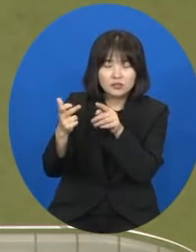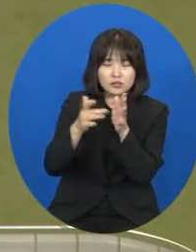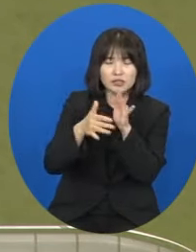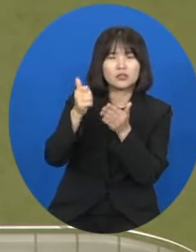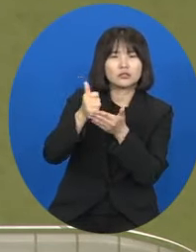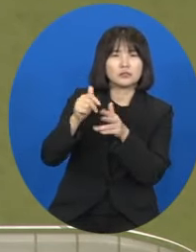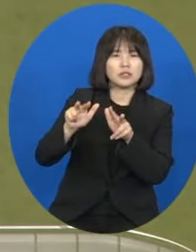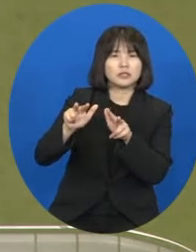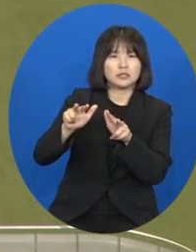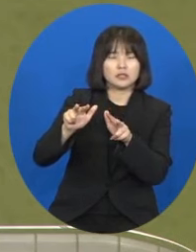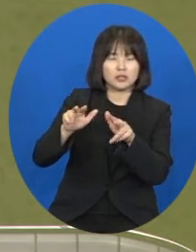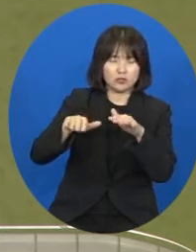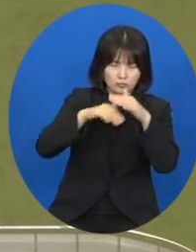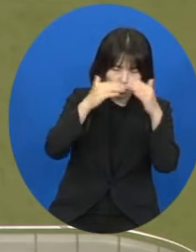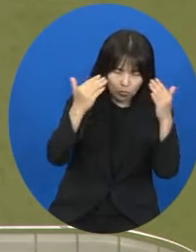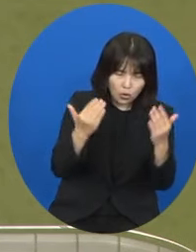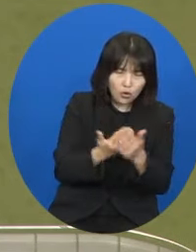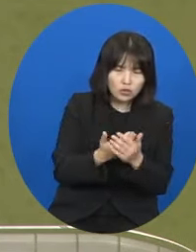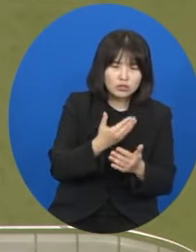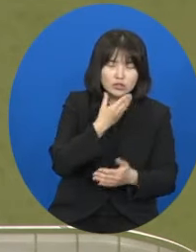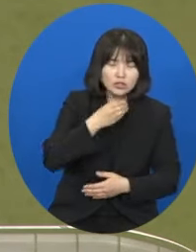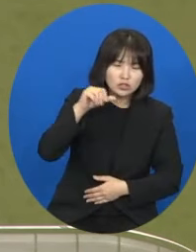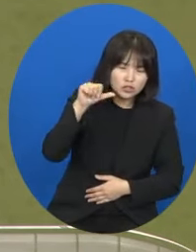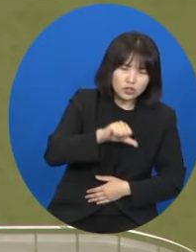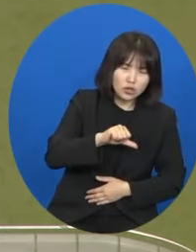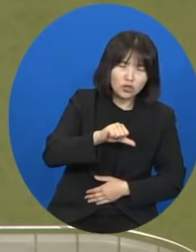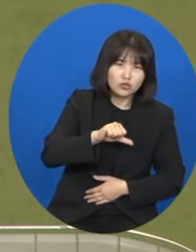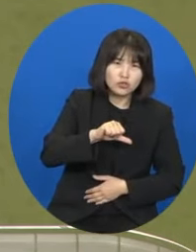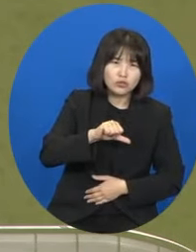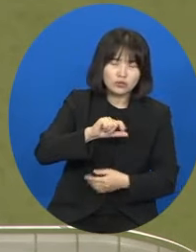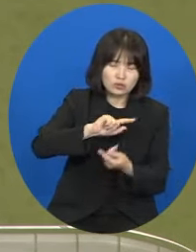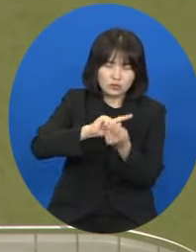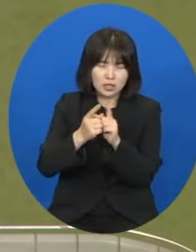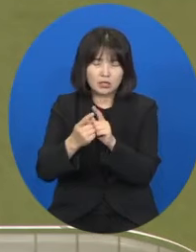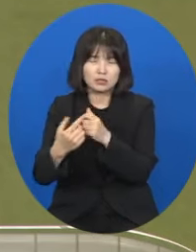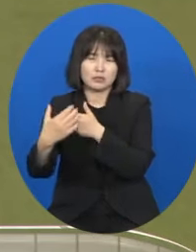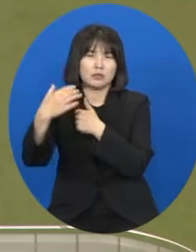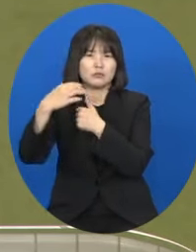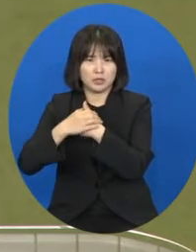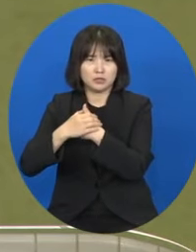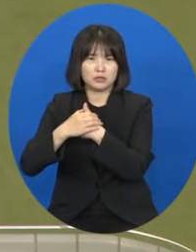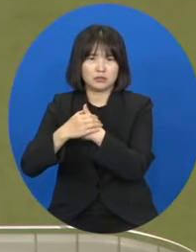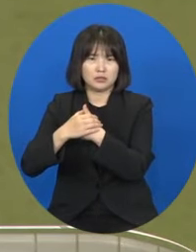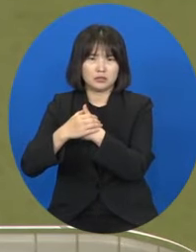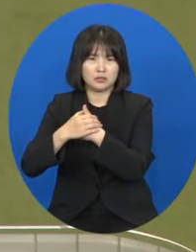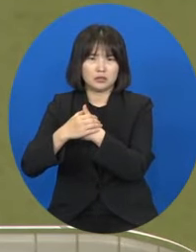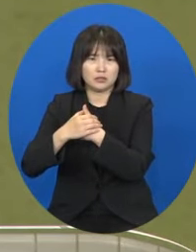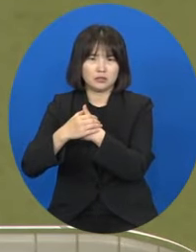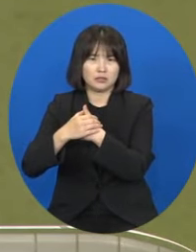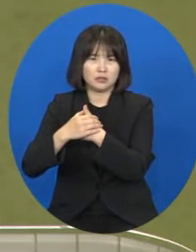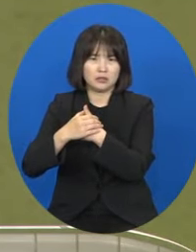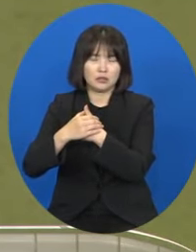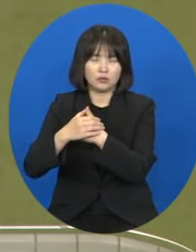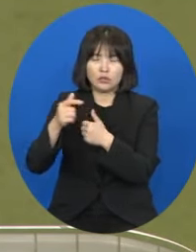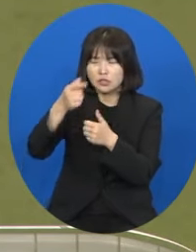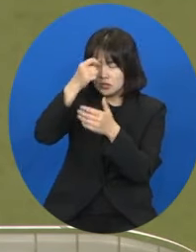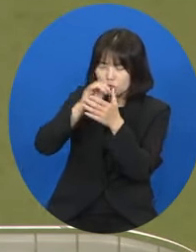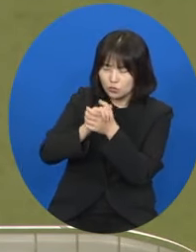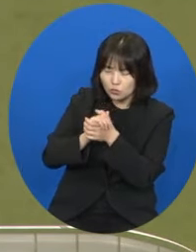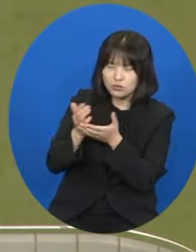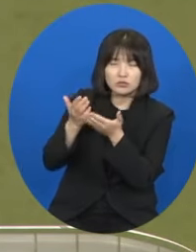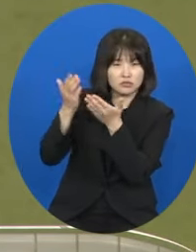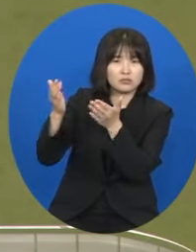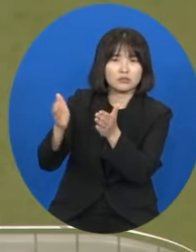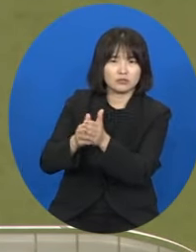실패와 죄와 수치의 저주의 형벌을 대신 받으시겠다라고 그 감람산 그 겟세마네에서 기도를 하신